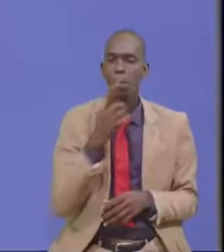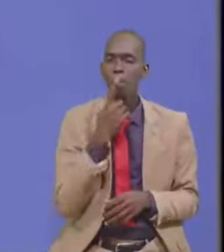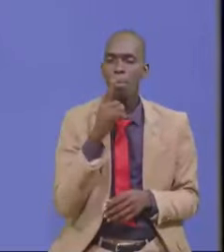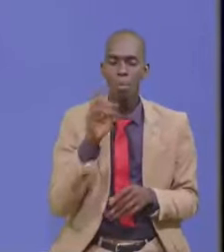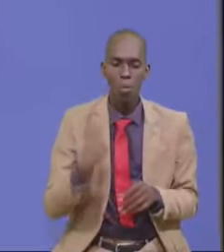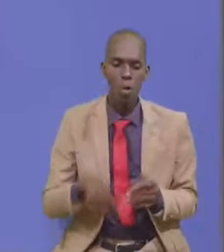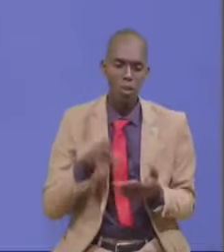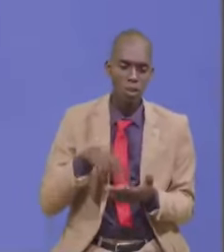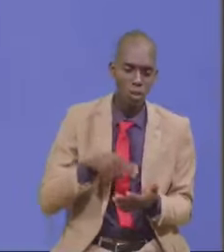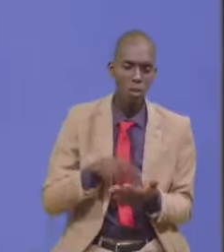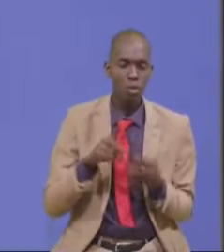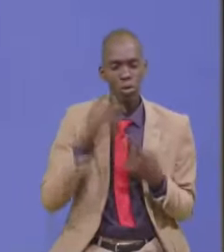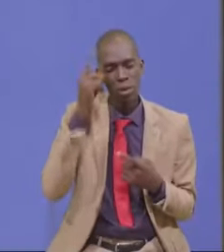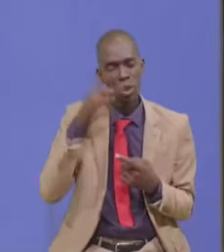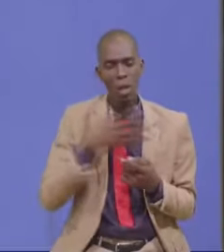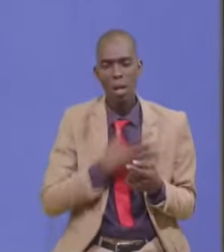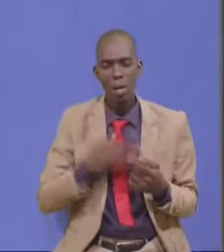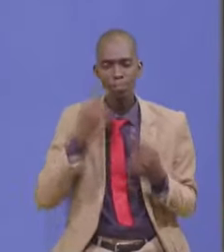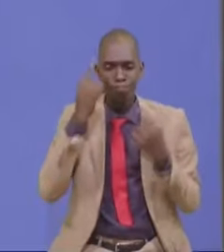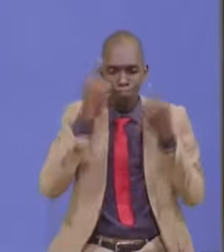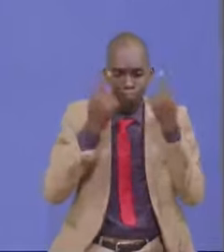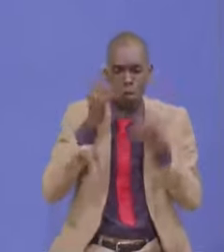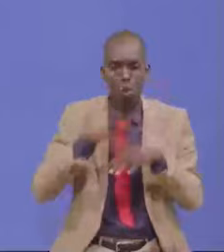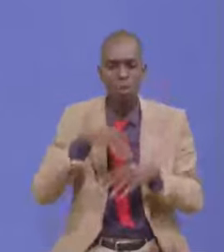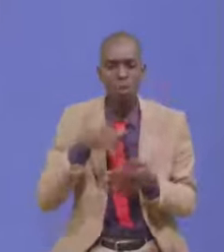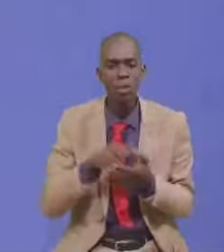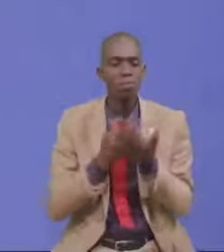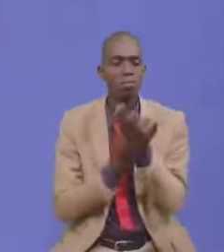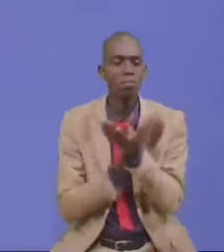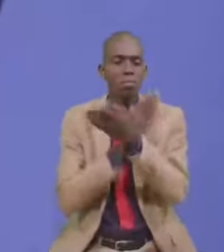Lis pour comprendre, tu vas le méditer jour et nuit.